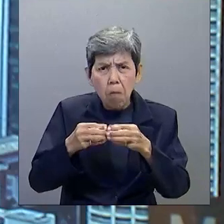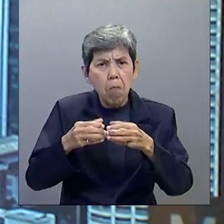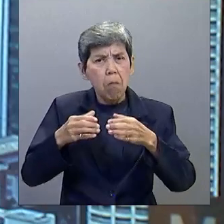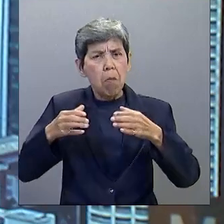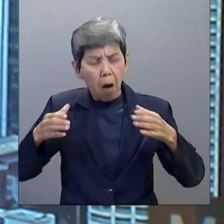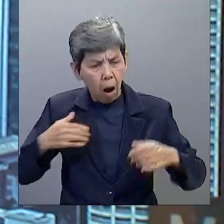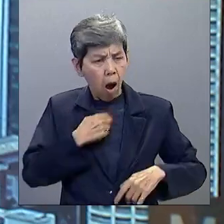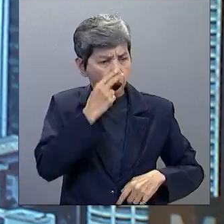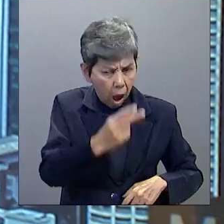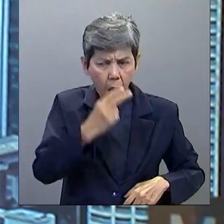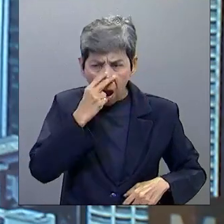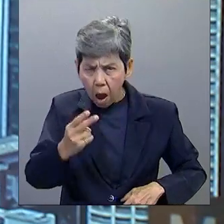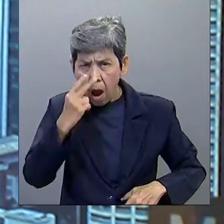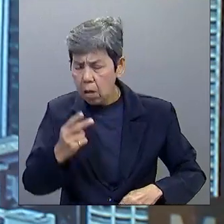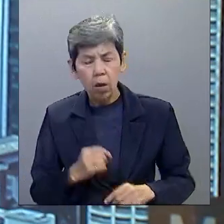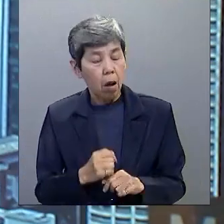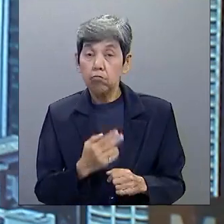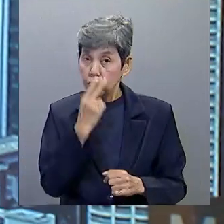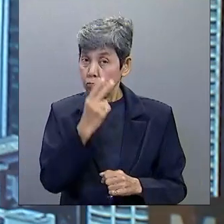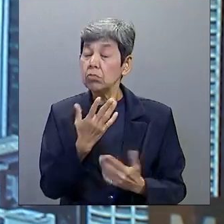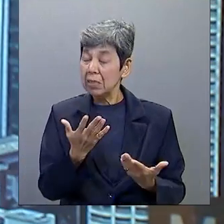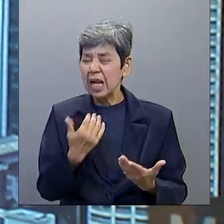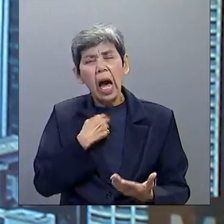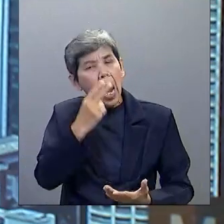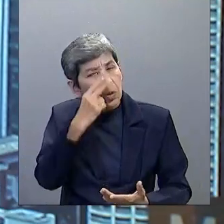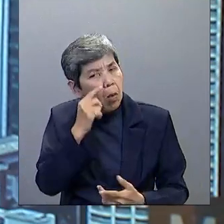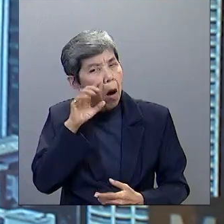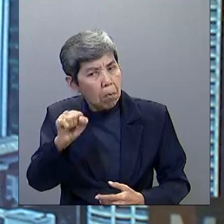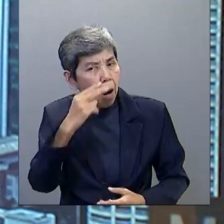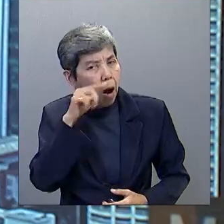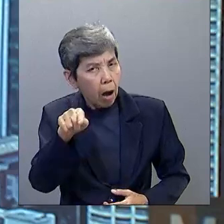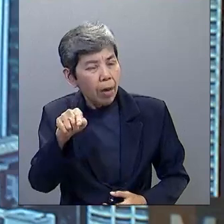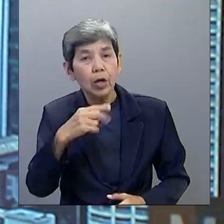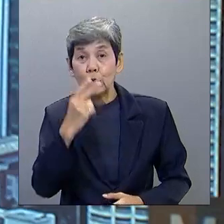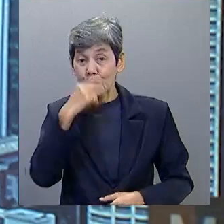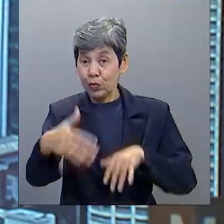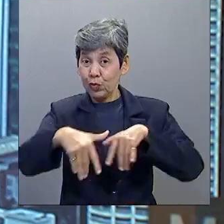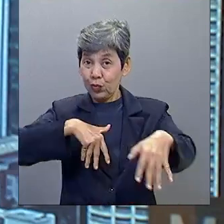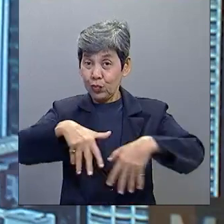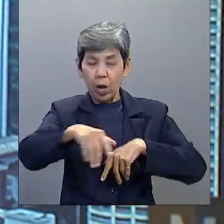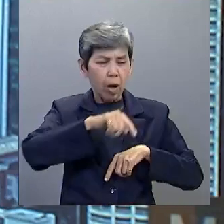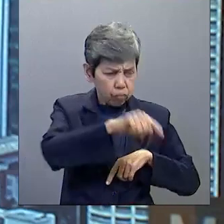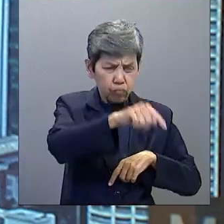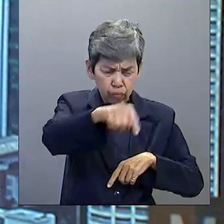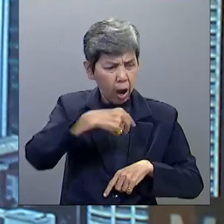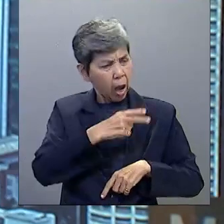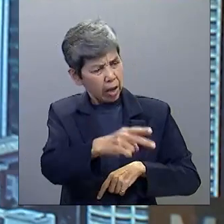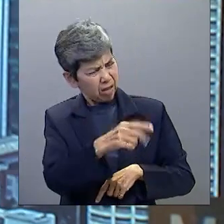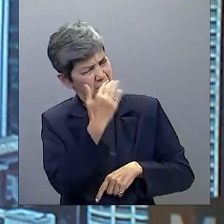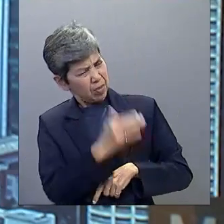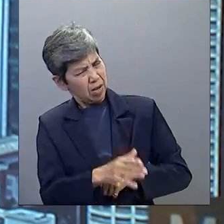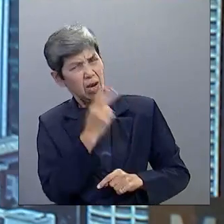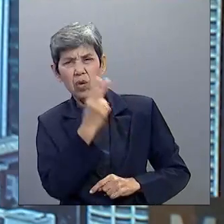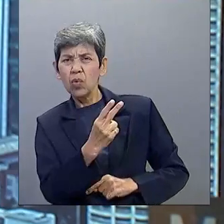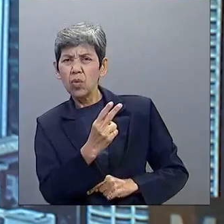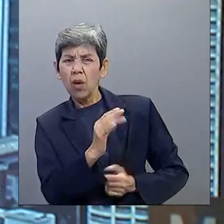คะหลายคนอาจจะบอกว่าเข้าไม่ถึงข้อมูลตรงนี้แต่มองเห็นด้วยตาค่ะอย่างไปที่ถนนเส้นต่างต่างนะคะอาจจะเห็นว่าทำไมยุคนี้เ